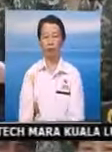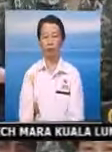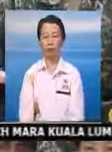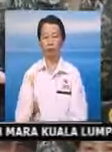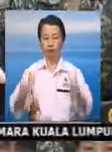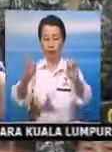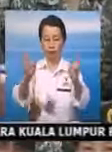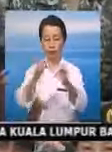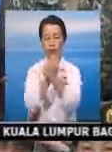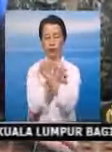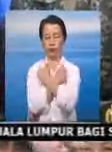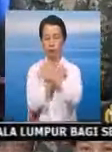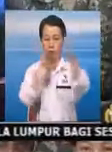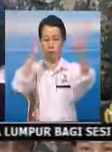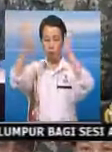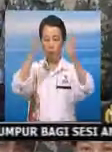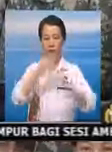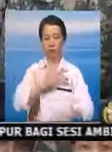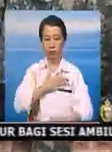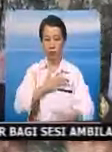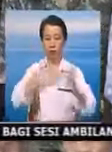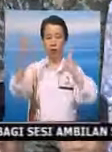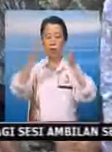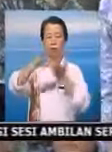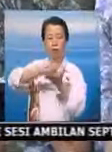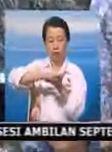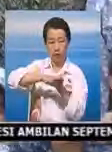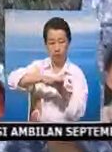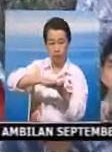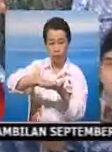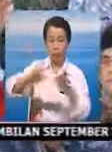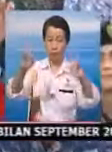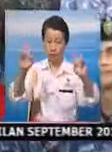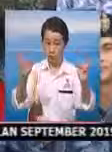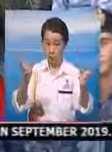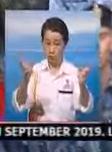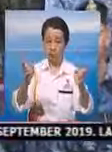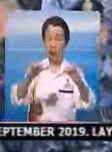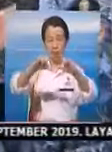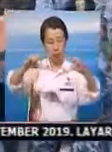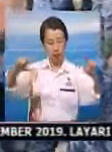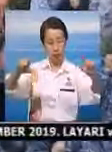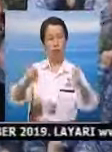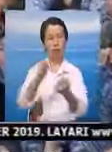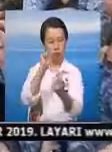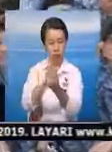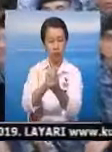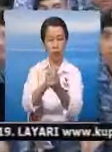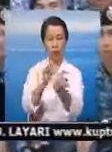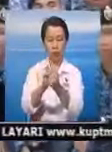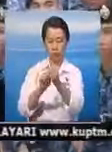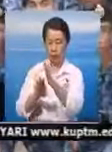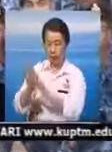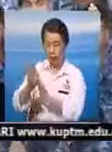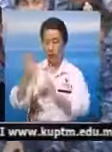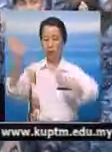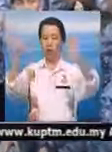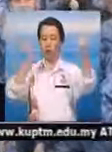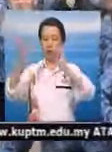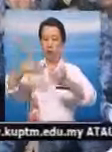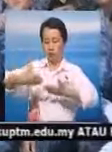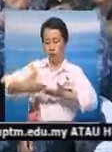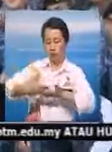Slogan Sayaki Malaysia Ku, Malaysia Bersih, merupakan salah satu slogan yang bertepatan dengan pembangunan Malaysia